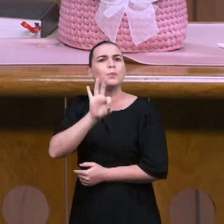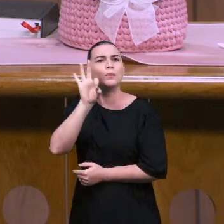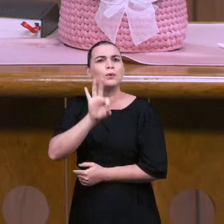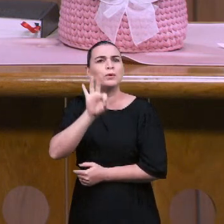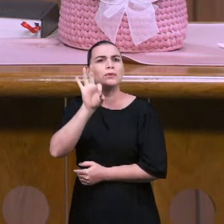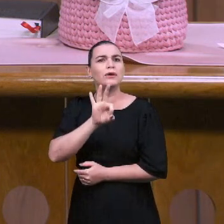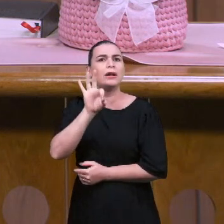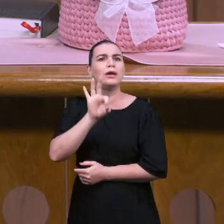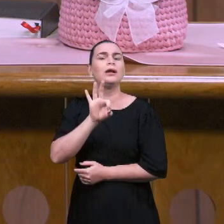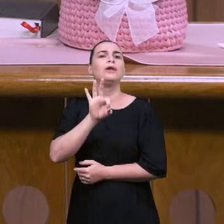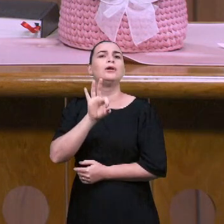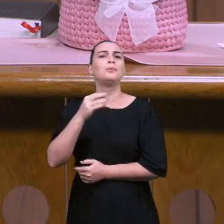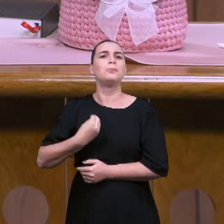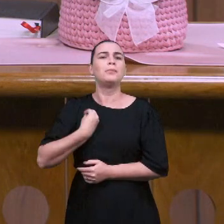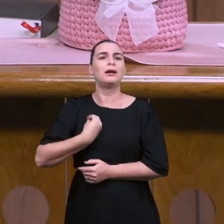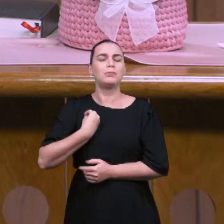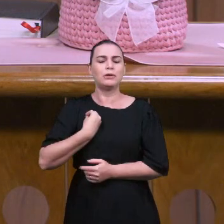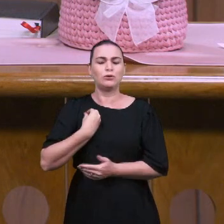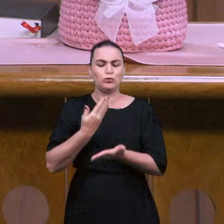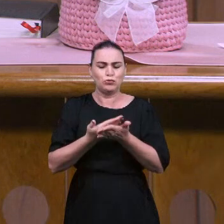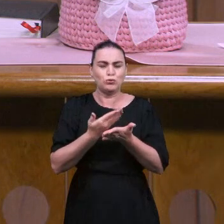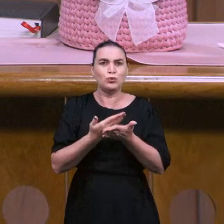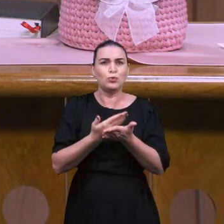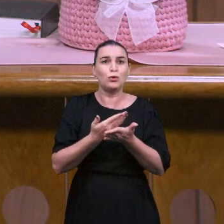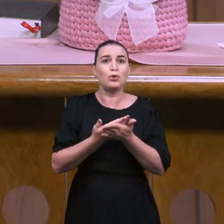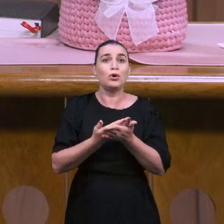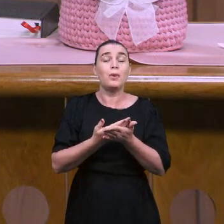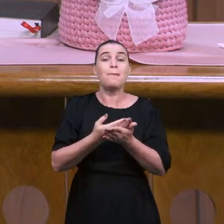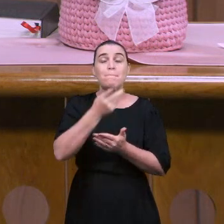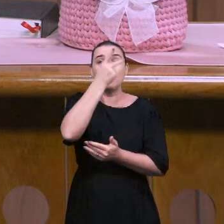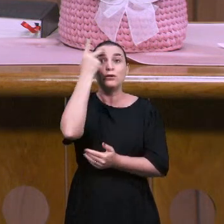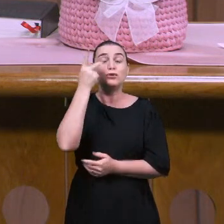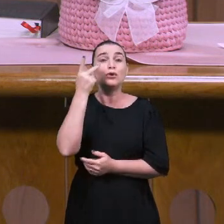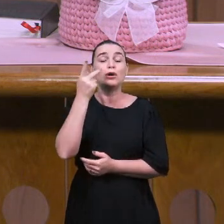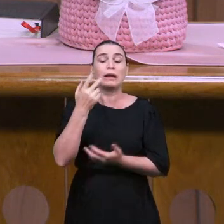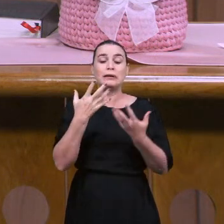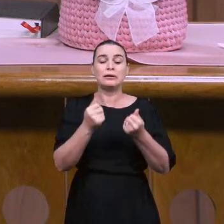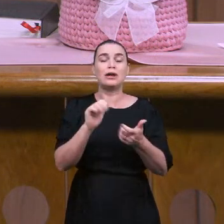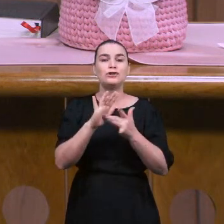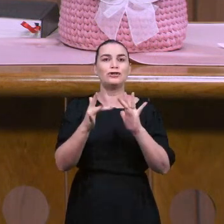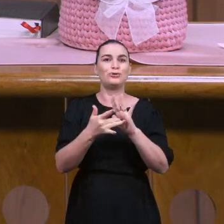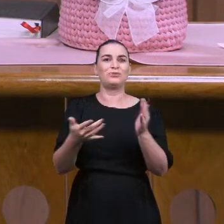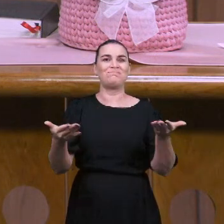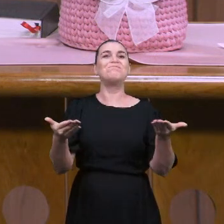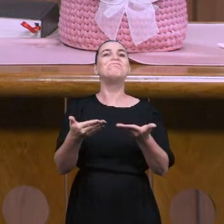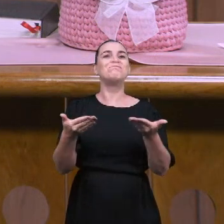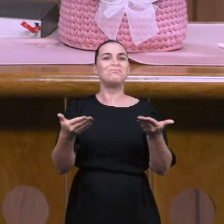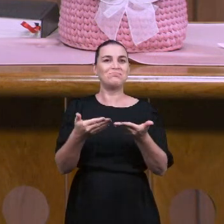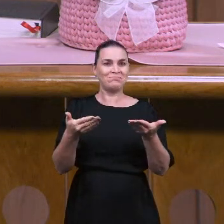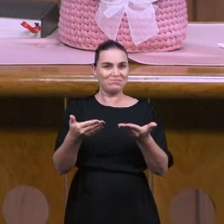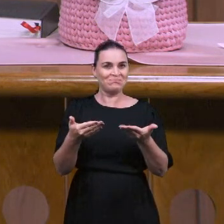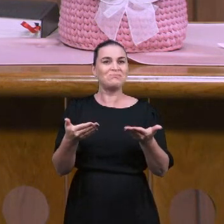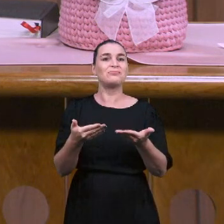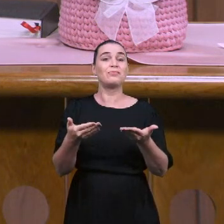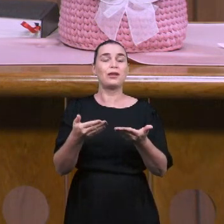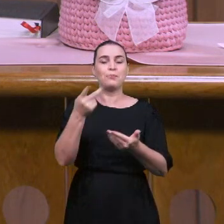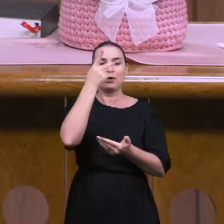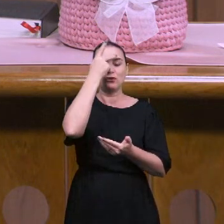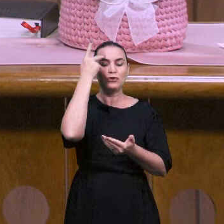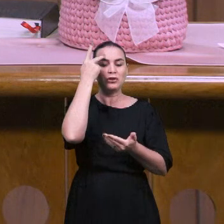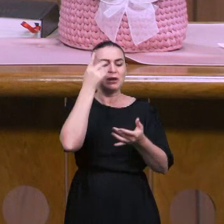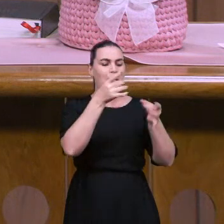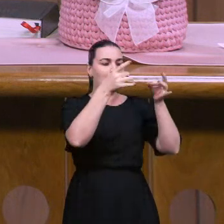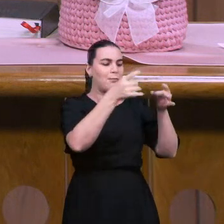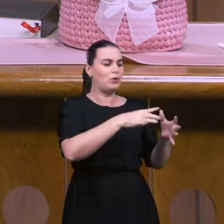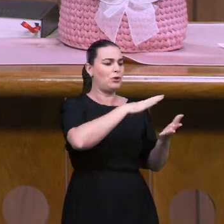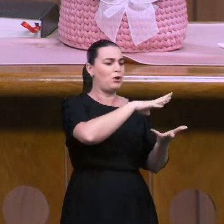25% de participation à l'école biblique dominicale viennent de nouveaux convertis, des personnes qui viennent du monde,